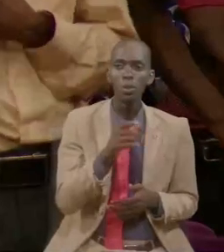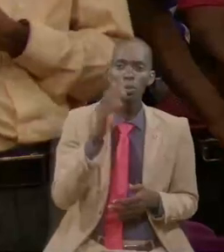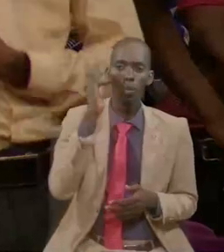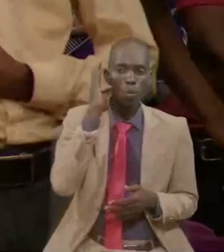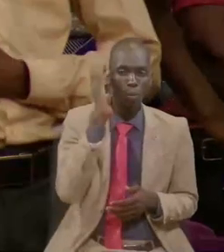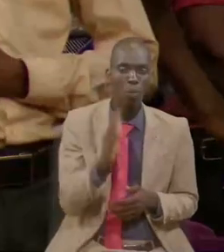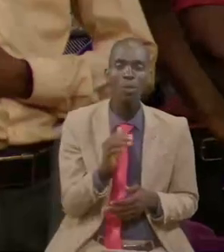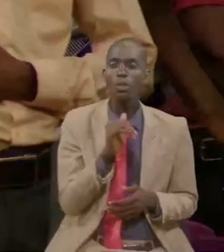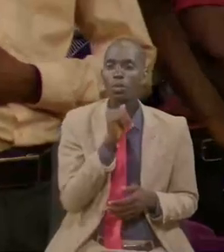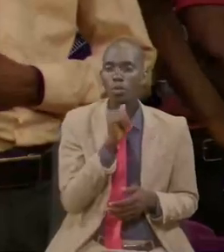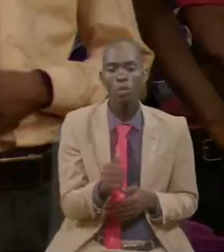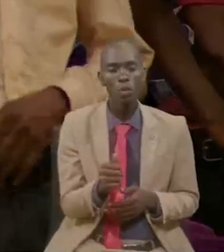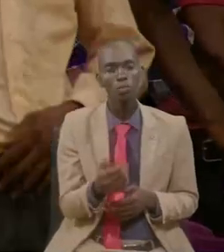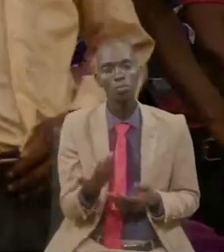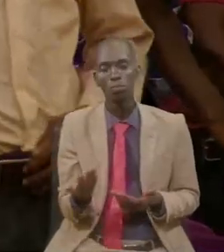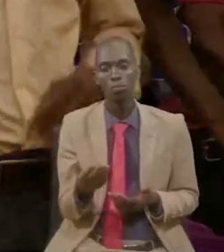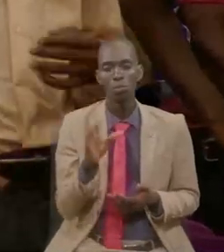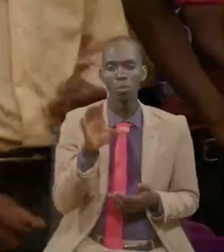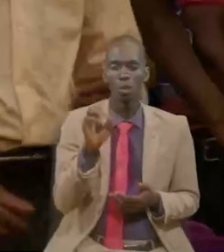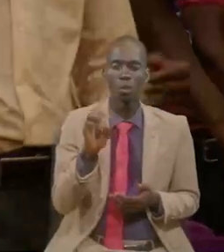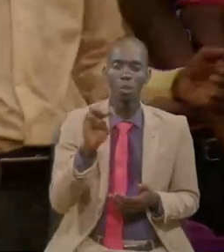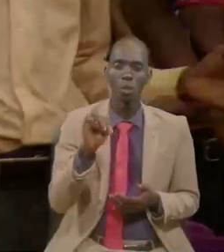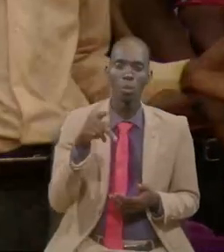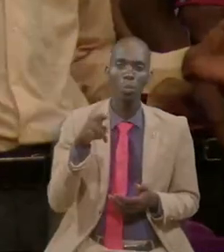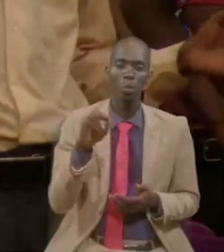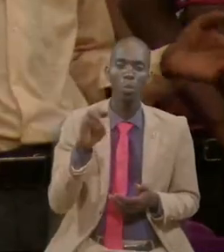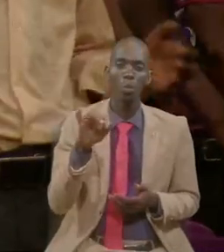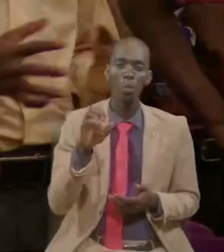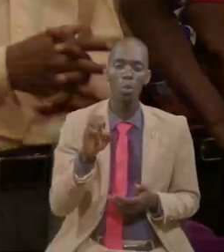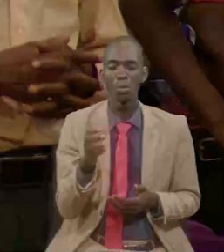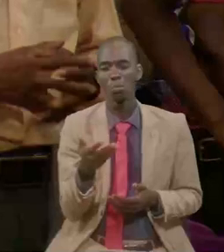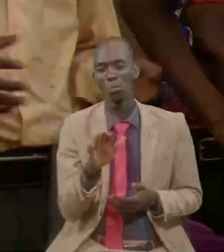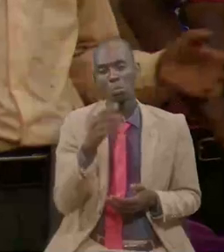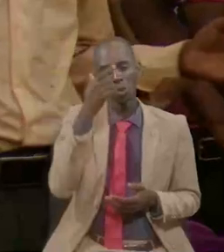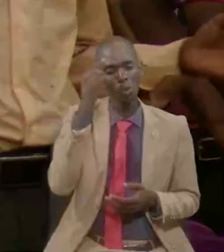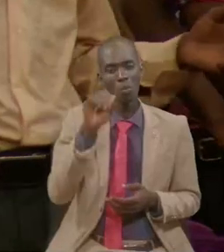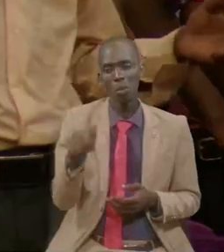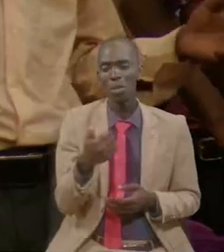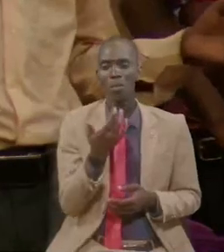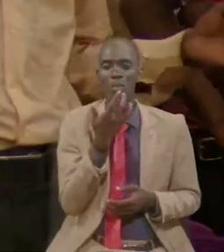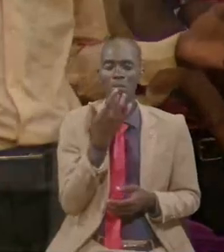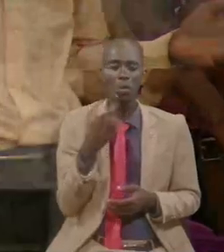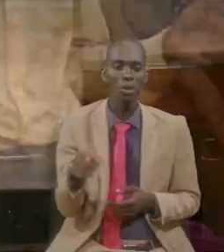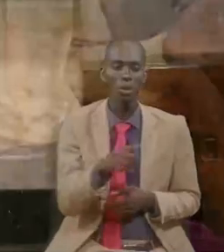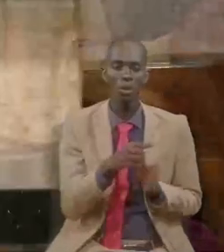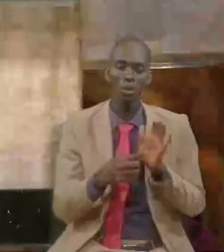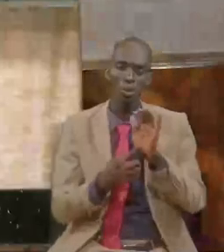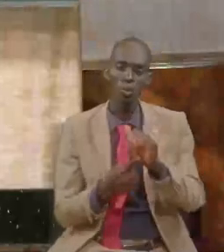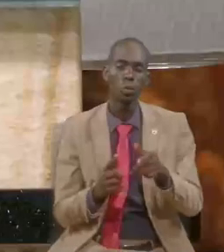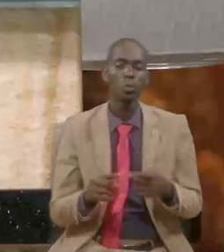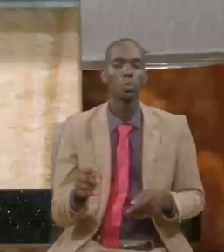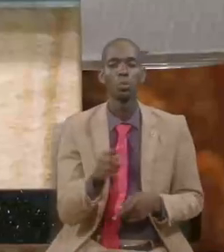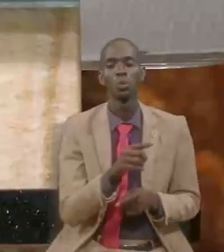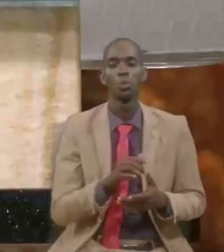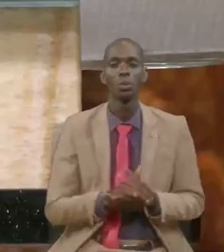que tu ne vas pas compromettre à cause de la faveur qu'ils vont te donner.